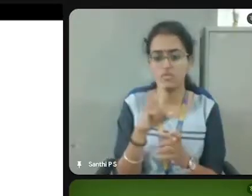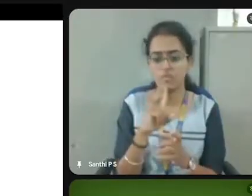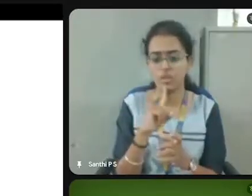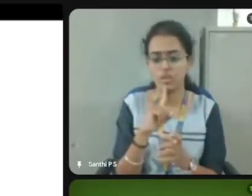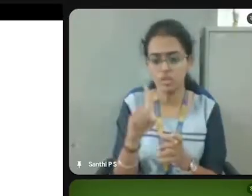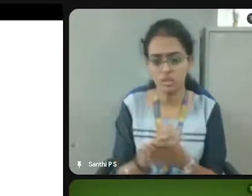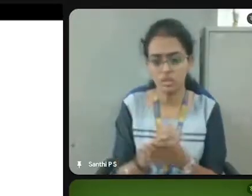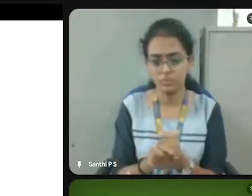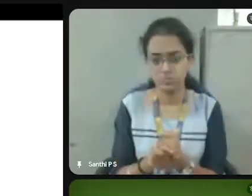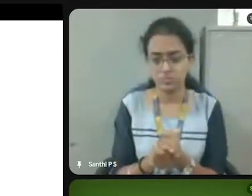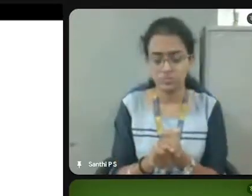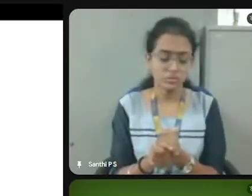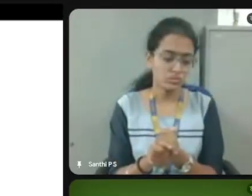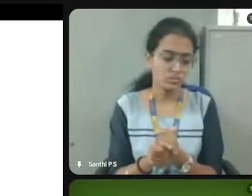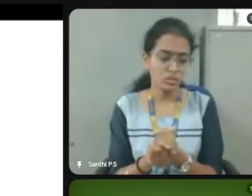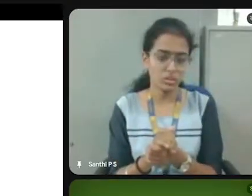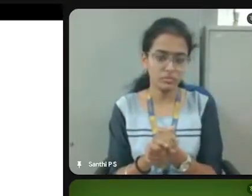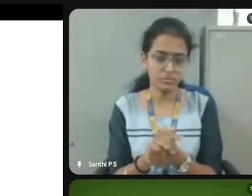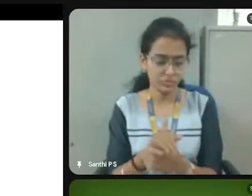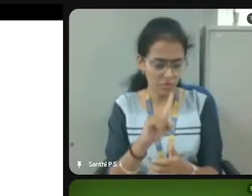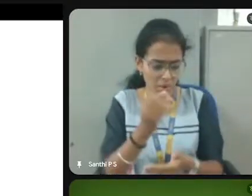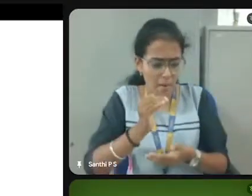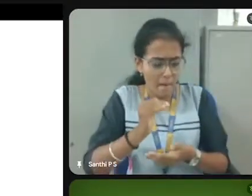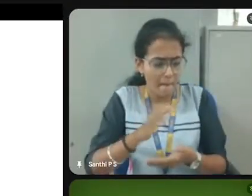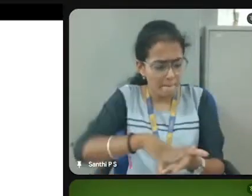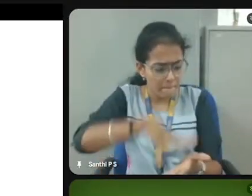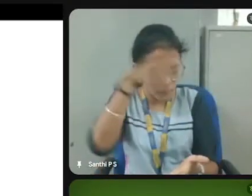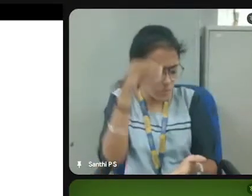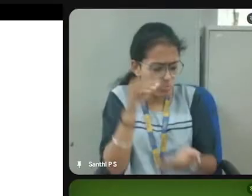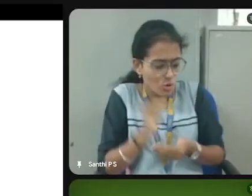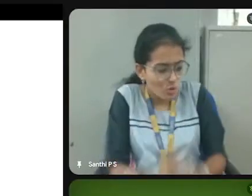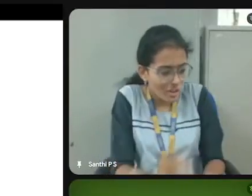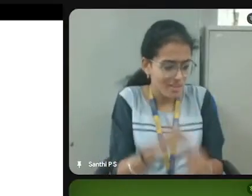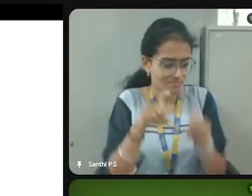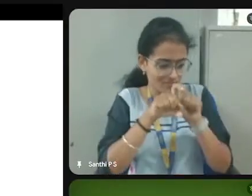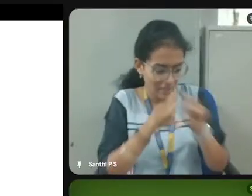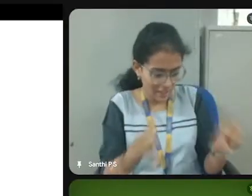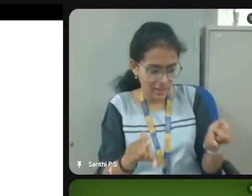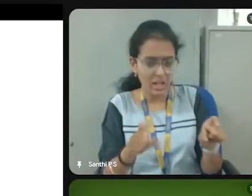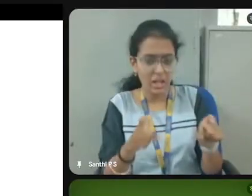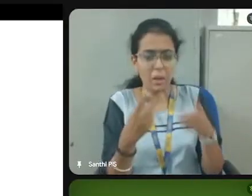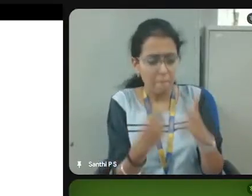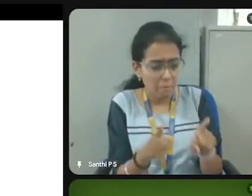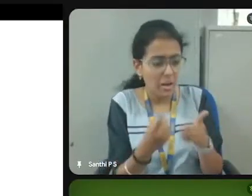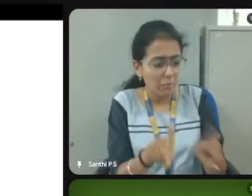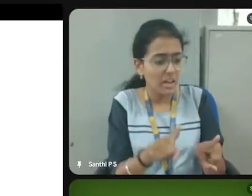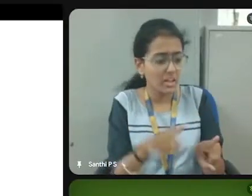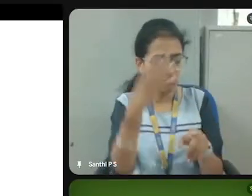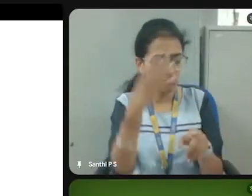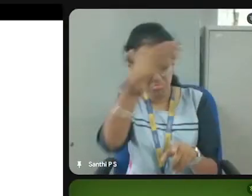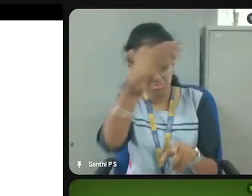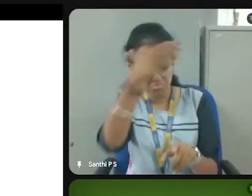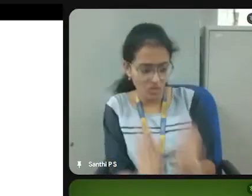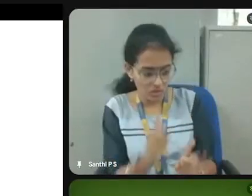ഫസ്റ്റ് സ്റ്റാൻഡേർഡ് ആണ്. ഓക്കെ. നമുക്കൊരു അതായത് പഠിപ്പിക്കുമ്പോൾ കുട്ടിക്ക് എല്ലാം മനസ്സിലാവുന്നുണ്ട്, പക്ഷെ മറന്നു പോകുന്നു എന്നുള്ളതാണ് മാം